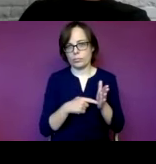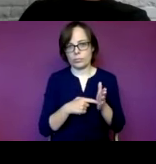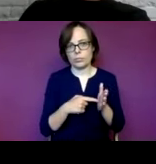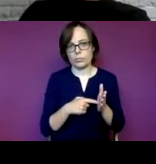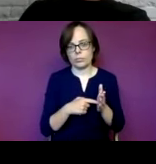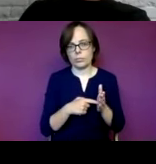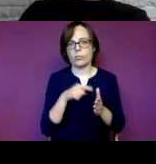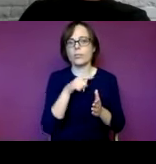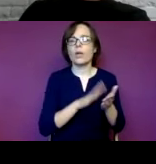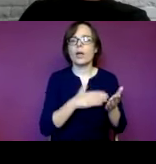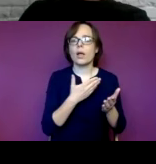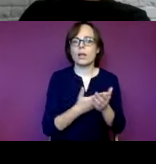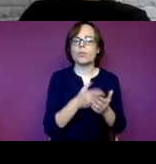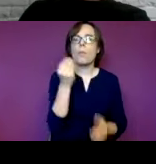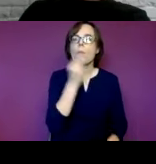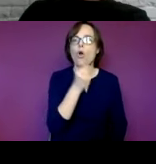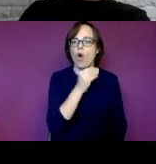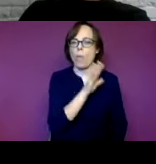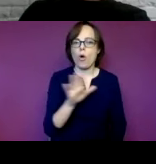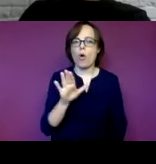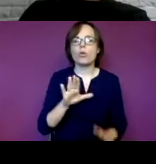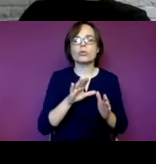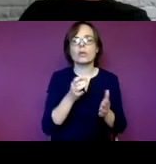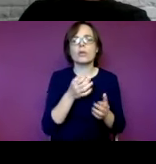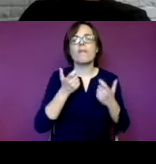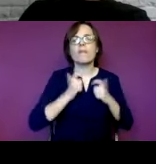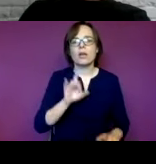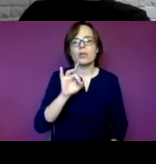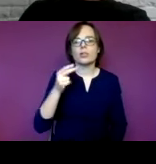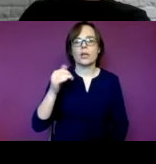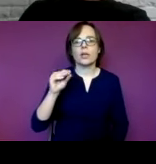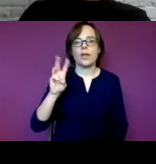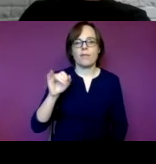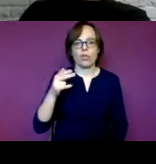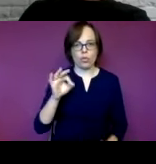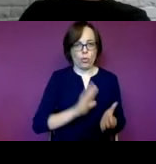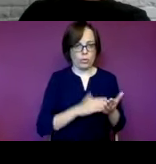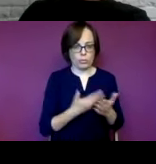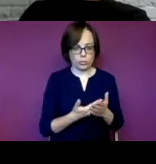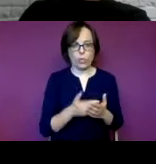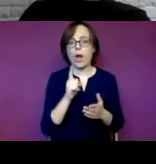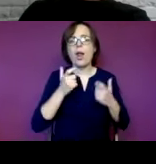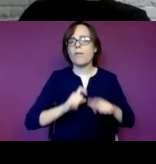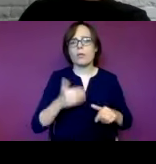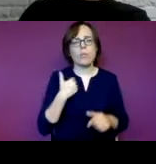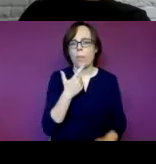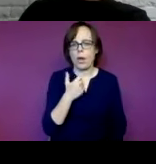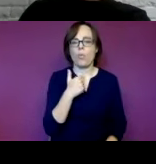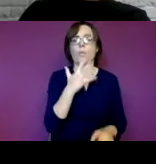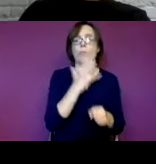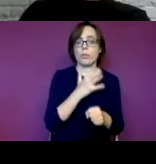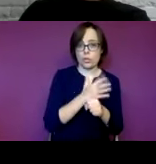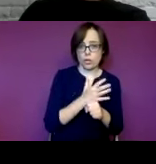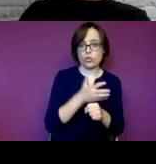na przykład, również na Pomorzu, taka miejscowość. Natomiast tych wsi było bardzo wiele tak naprawdę. Najpierw to było 50, później jeszcze tam do tego było dołożone